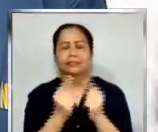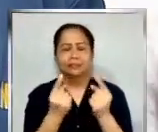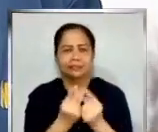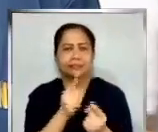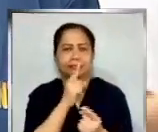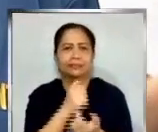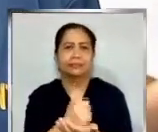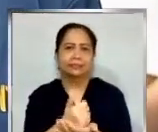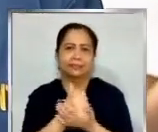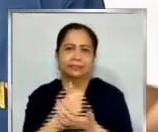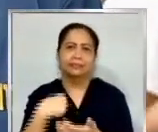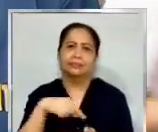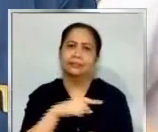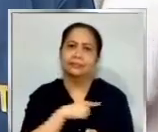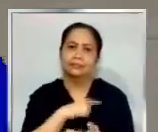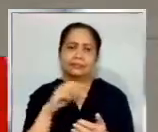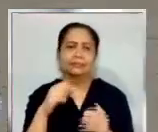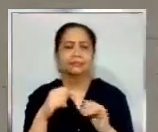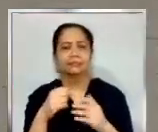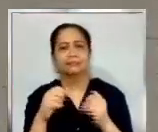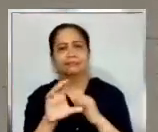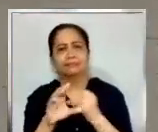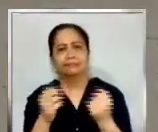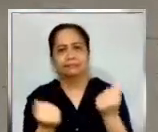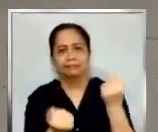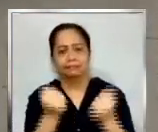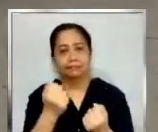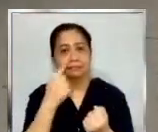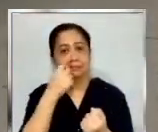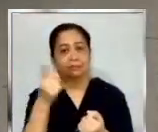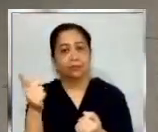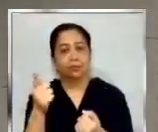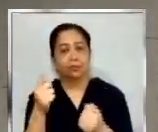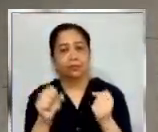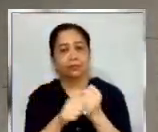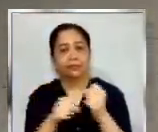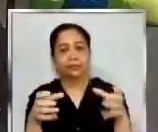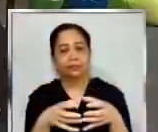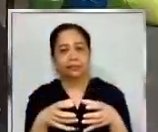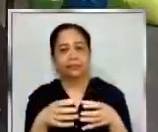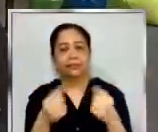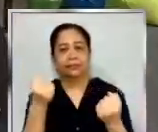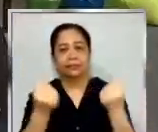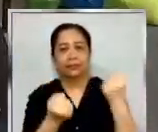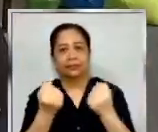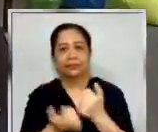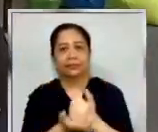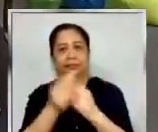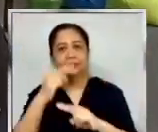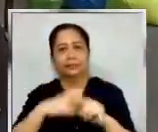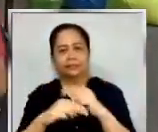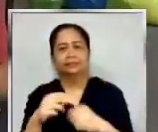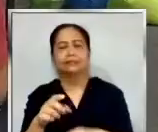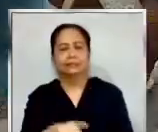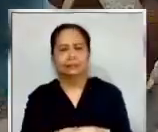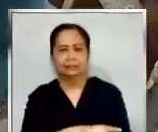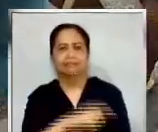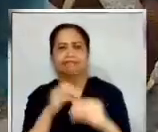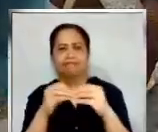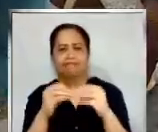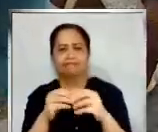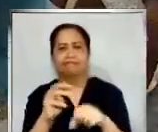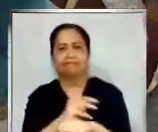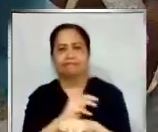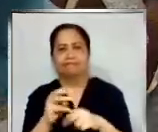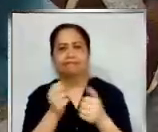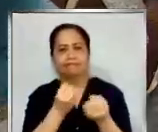aming mga jeepney drivers dito. Para sa mga bumubuo ng Tsuper Helping Hands, matagal pa ang kanilang misyon. Marami